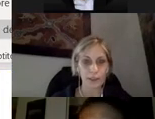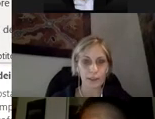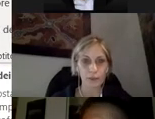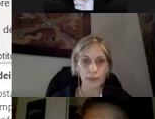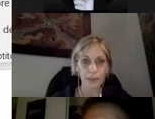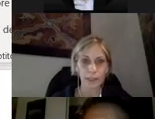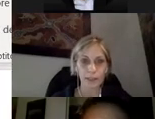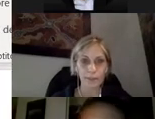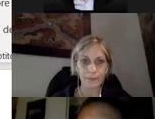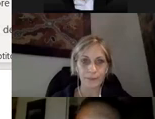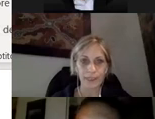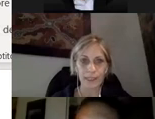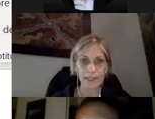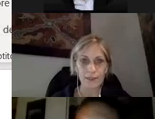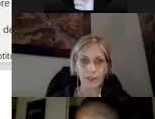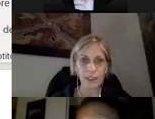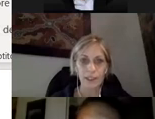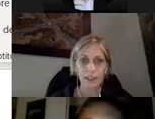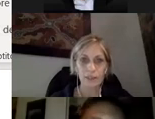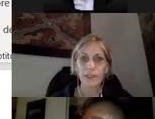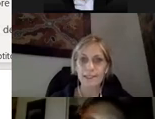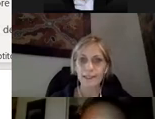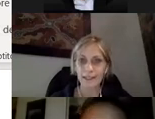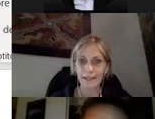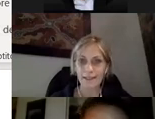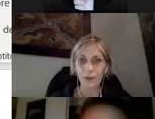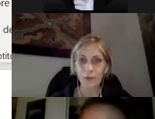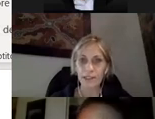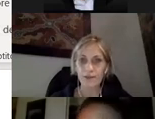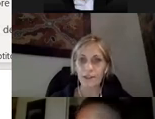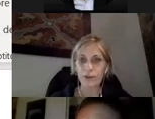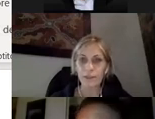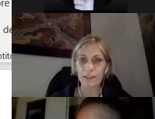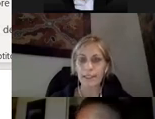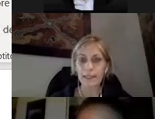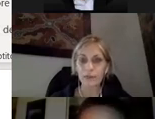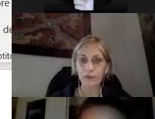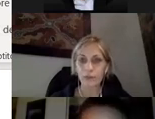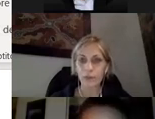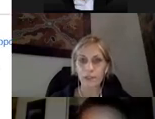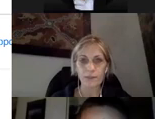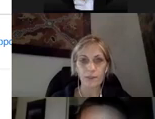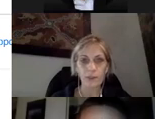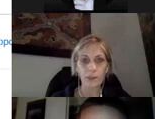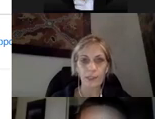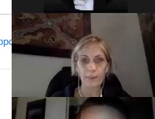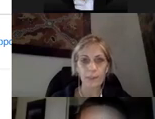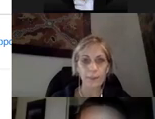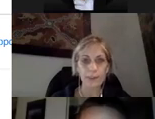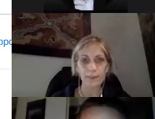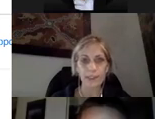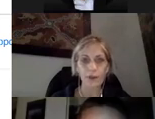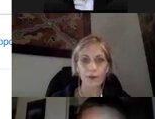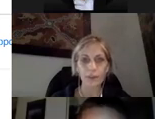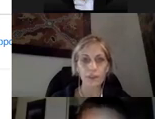nell'ultima relazione. Non restate a casa, la comunicazione del governo italiano contro la violenza sulle donne ai tempi